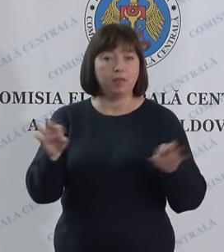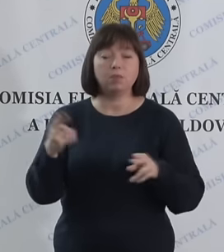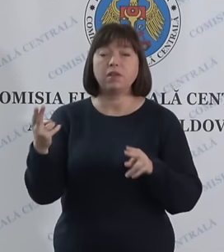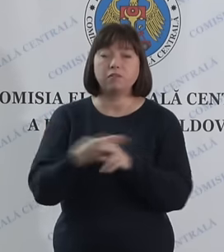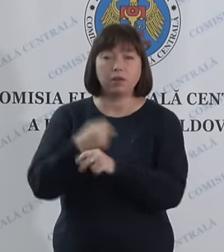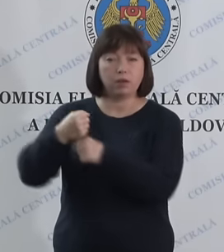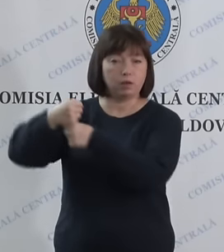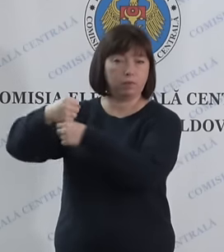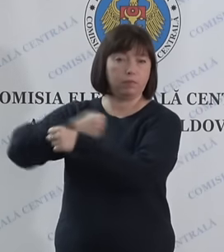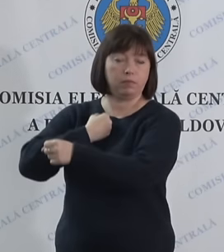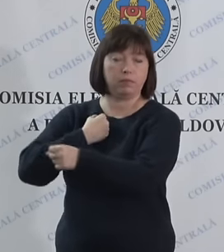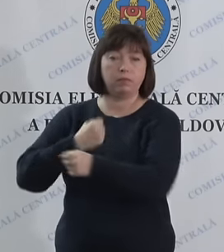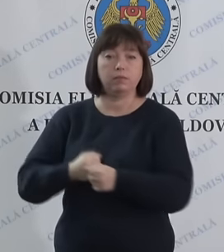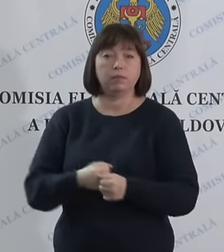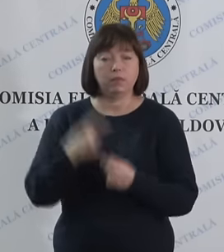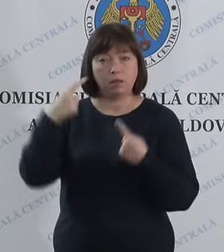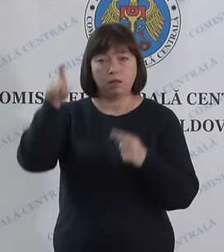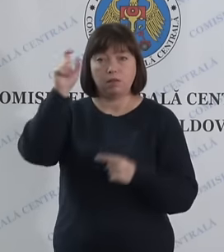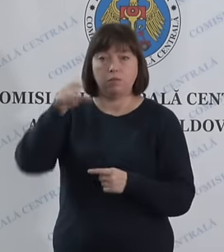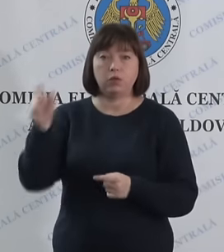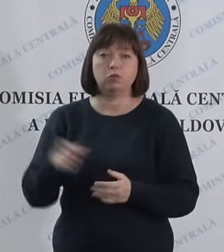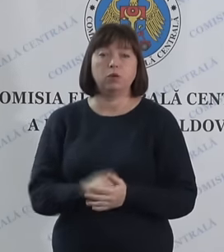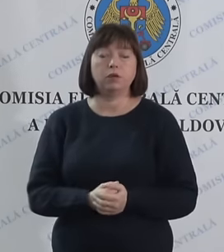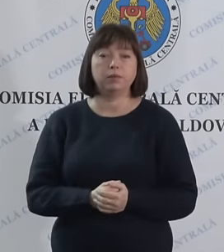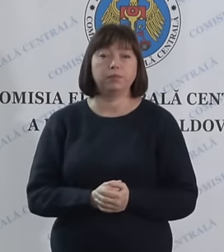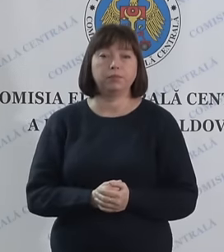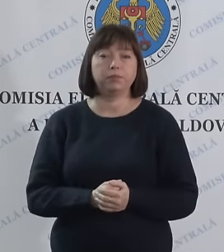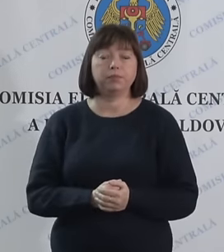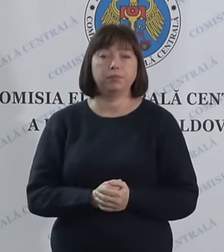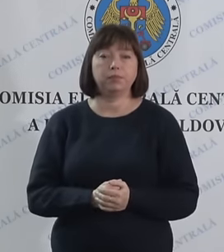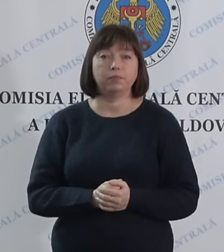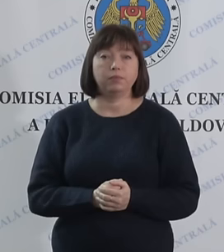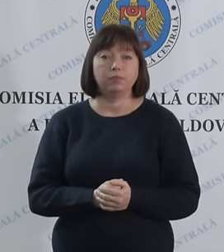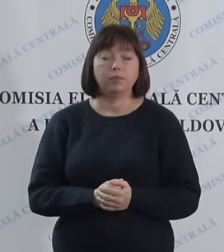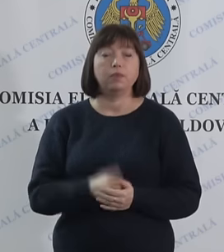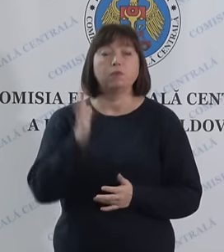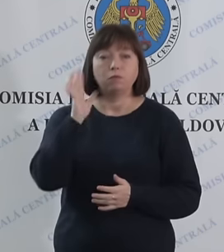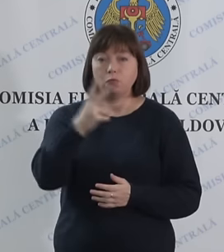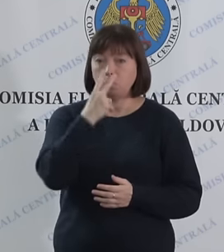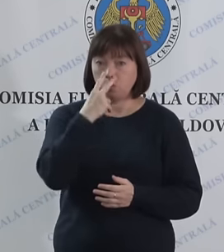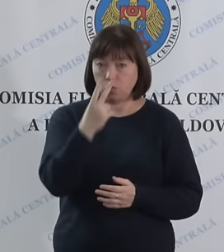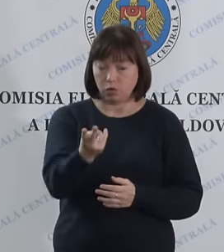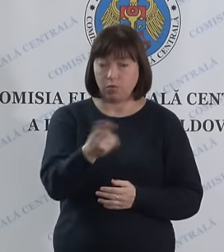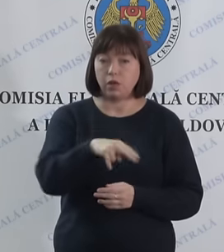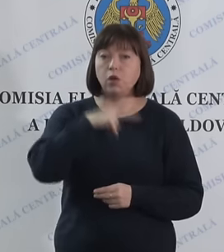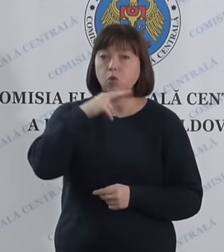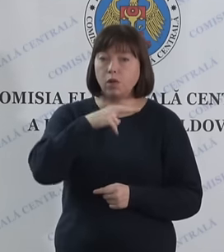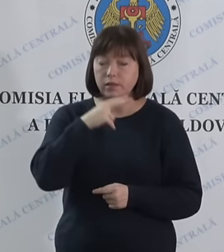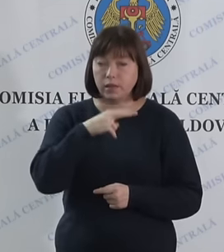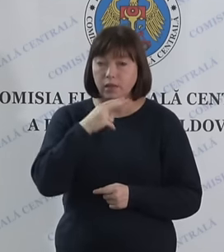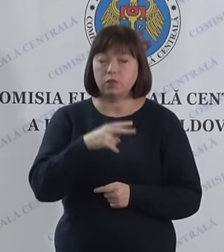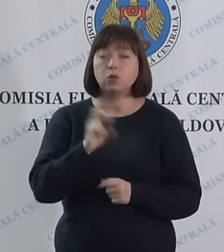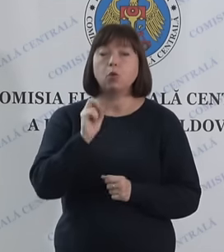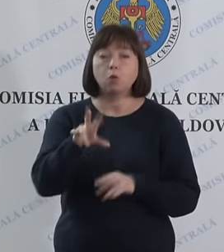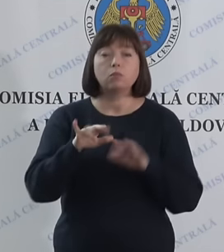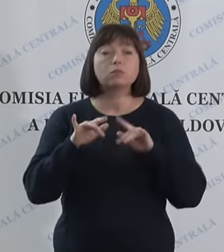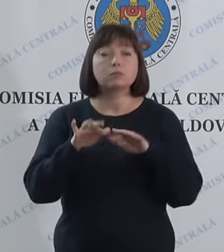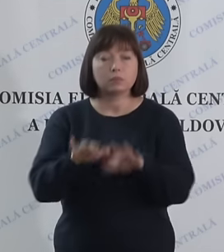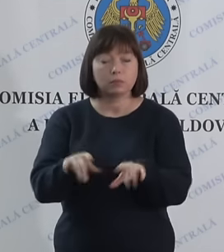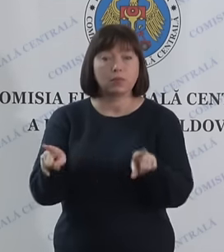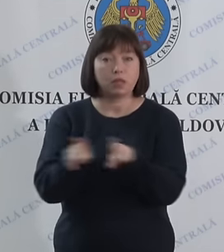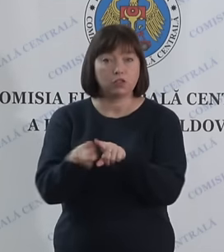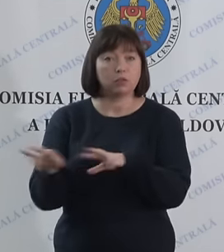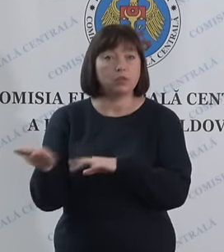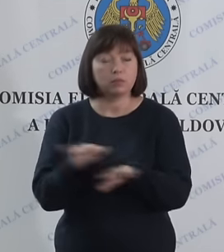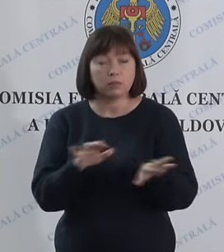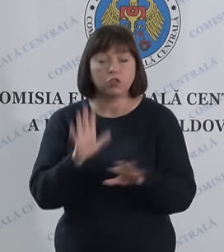și neinfluențat de terțe persoane. Vom urmări cu atenție evoluția acestor acțiuni